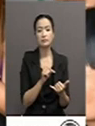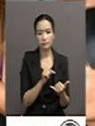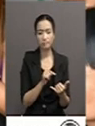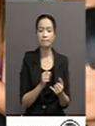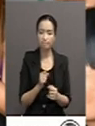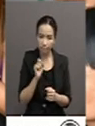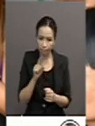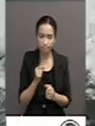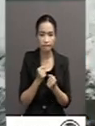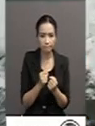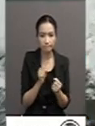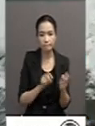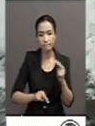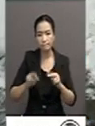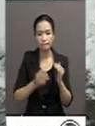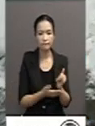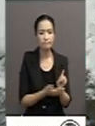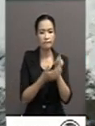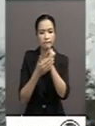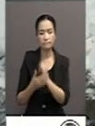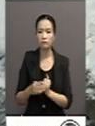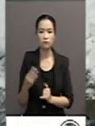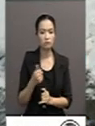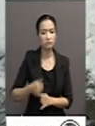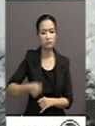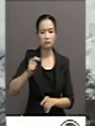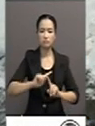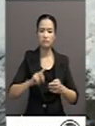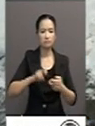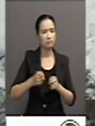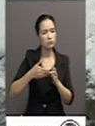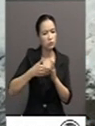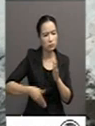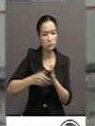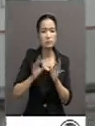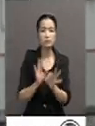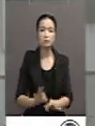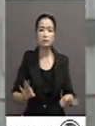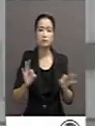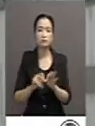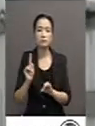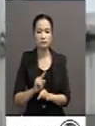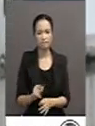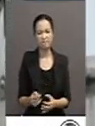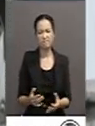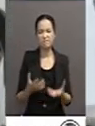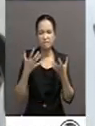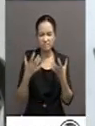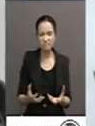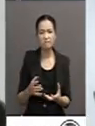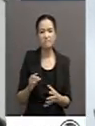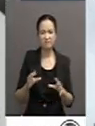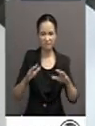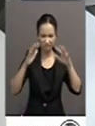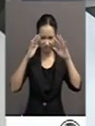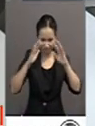ะเร่งค้นหาแล้วก็นำร่างออกมาให้เร็วที่สุดนะครับแต่ว่าอุปสรรคสำคัญตอนนี้ก็คือตัวของแผ่นปูนขนาดใหญ่ที่มัน